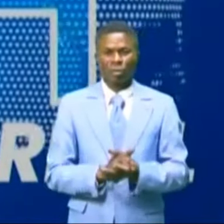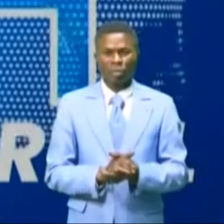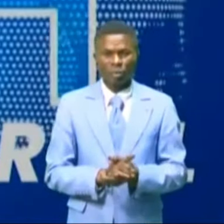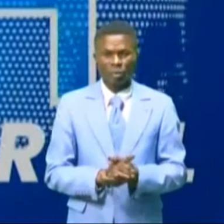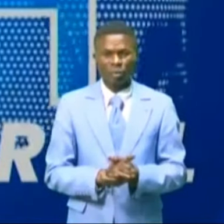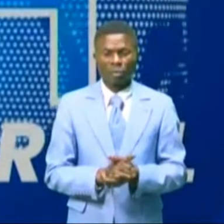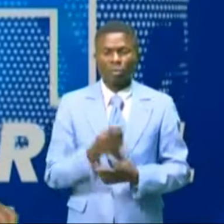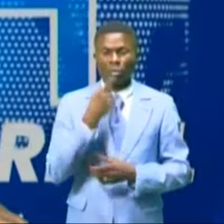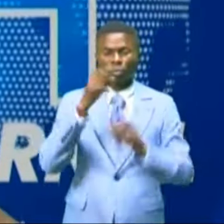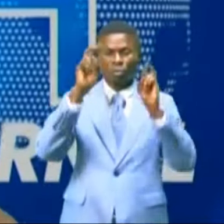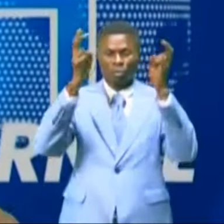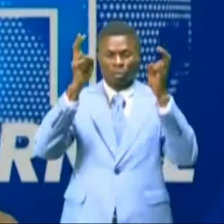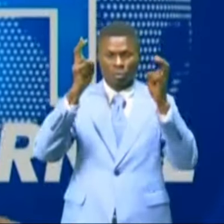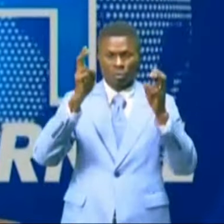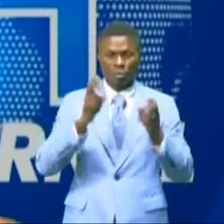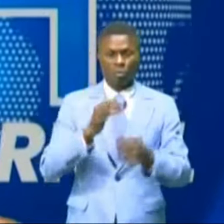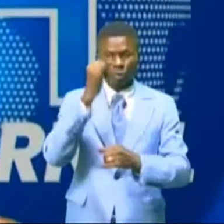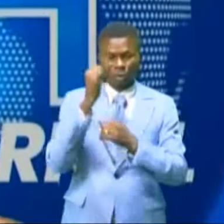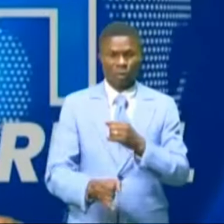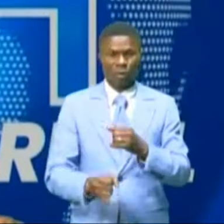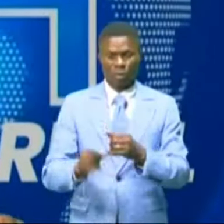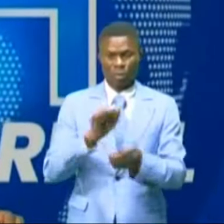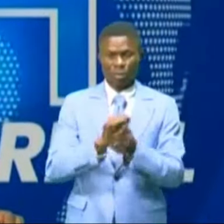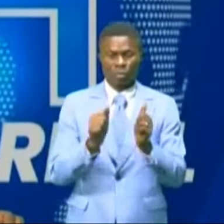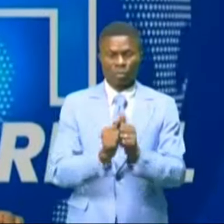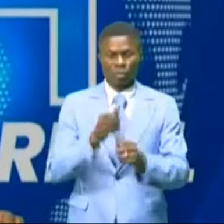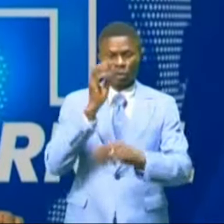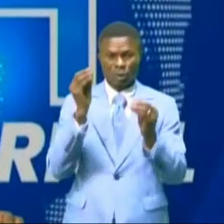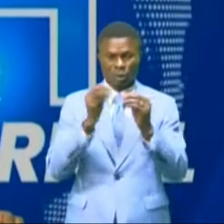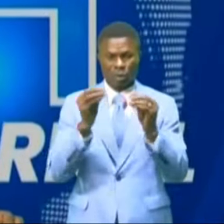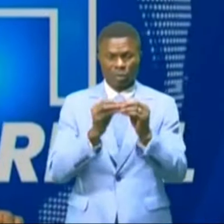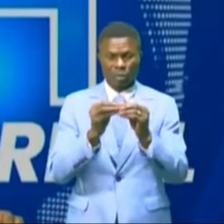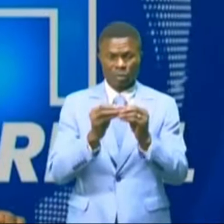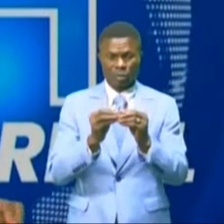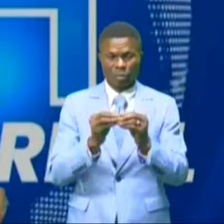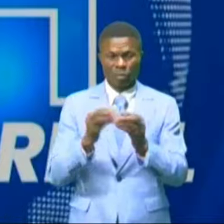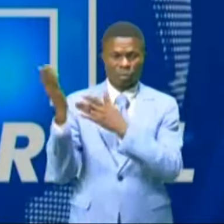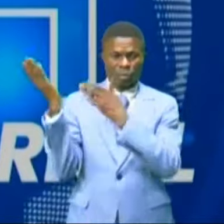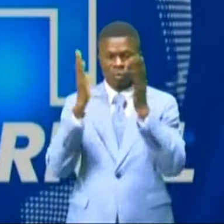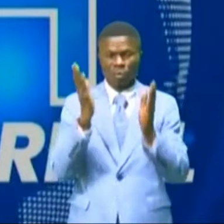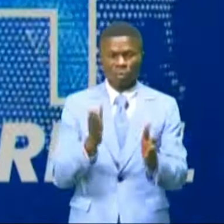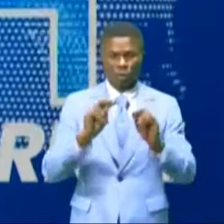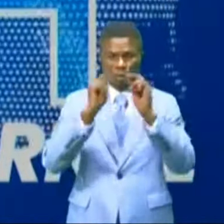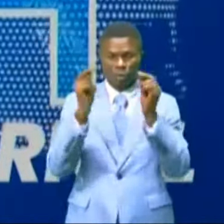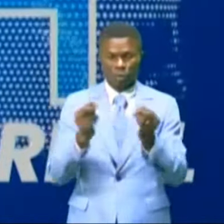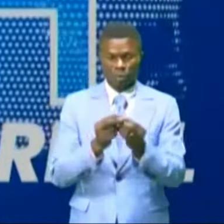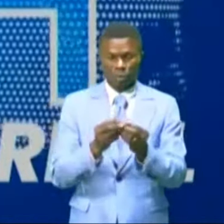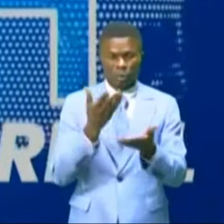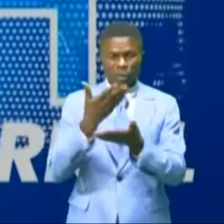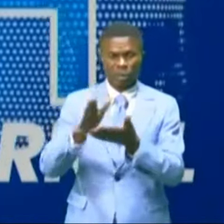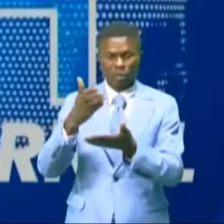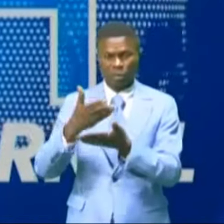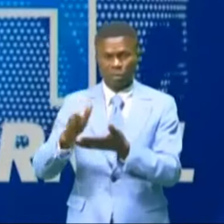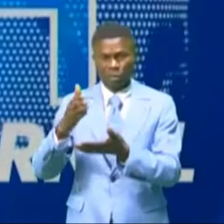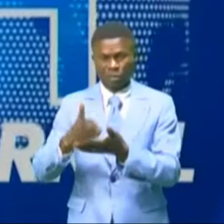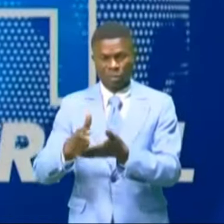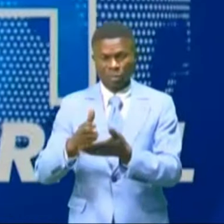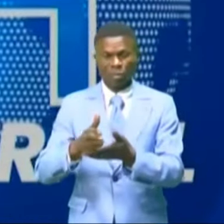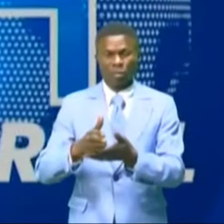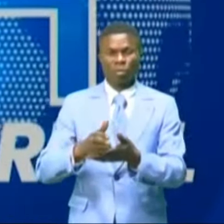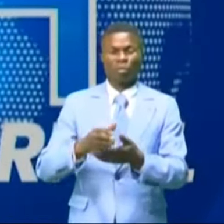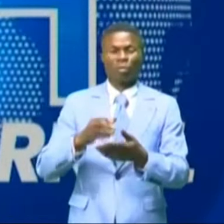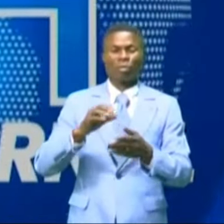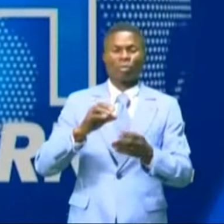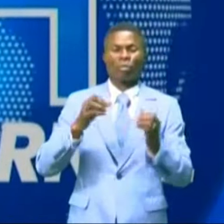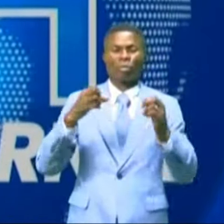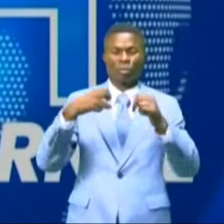Je l'ai dit au sommaire, fin du processus de construction des lignes de transport et réseau de distribution associé à la